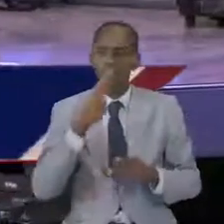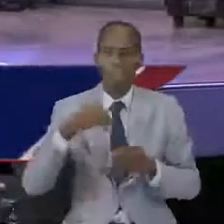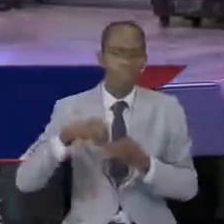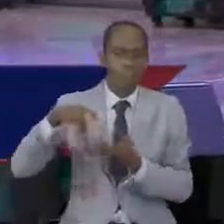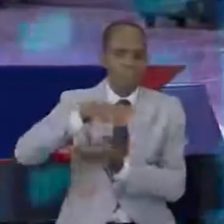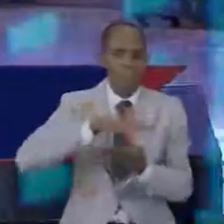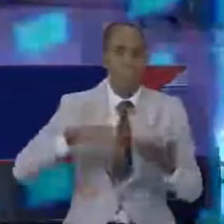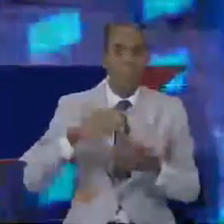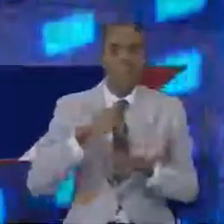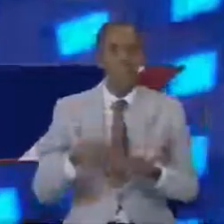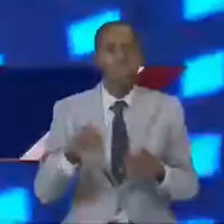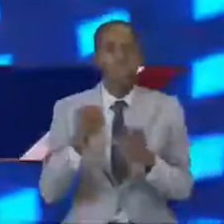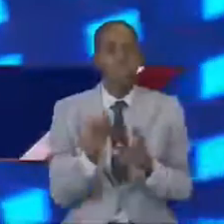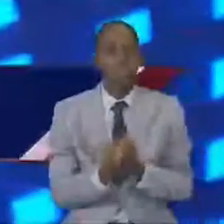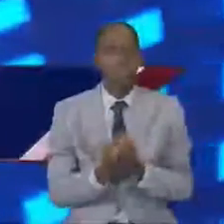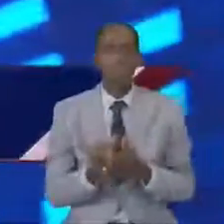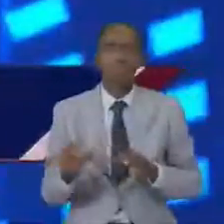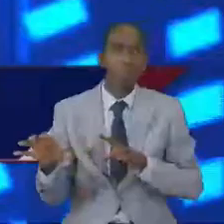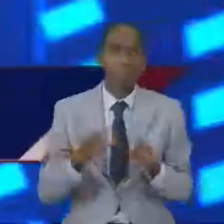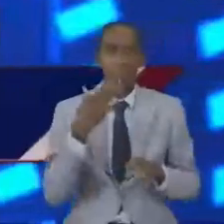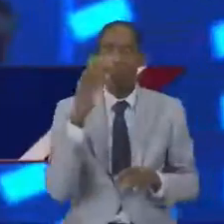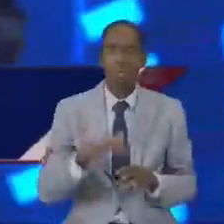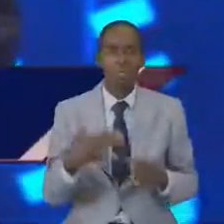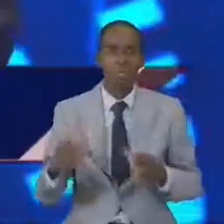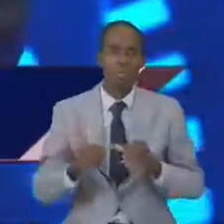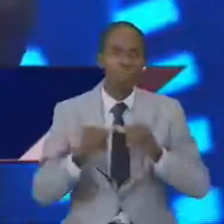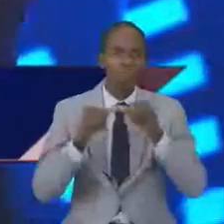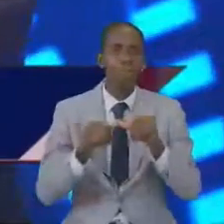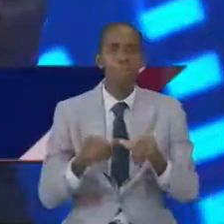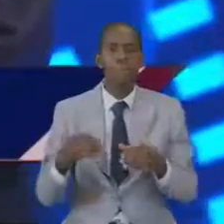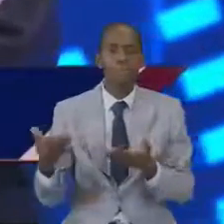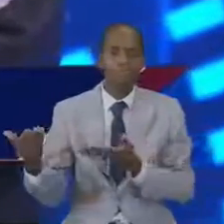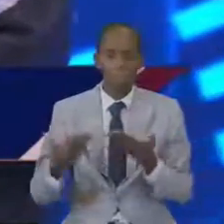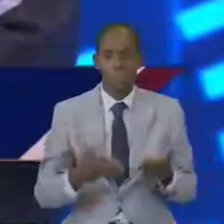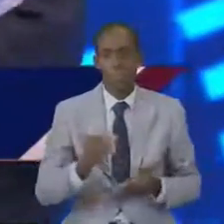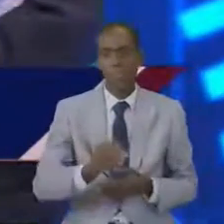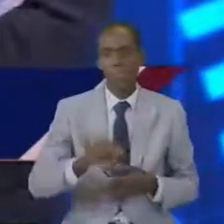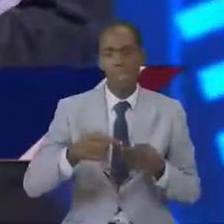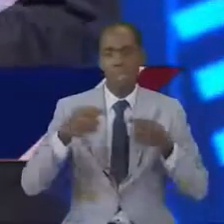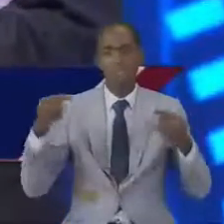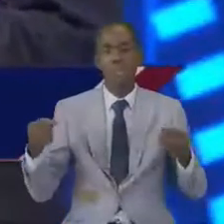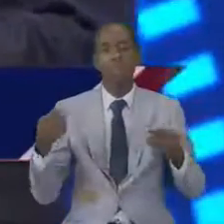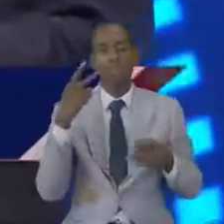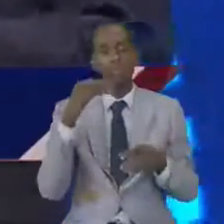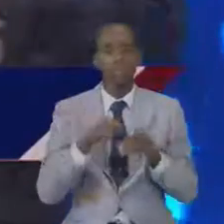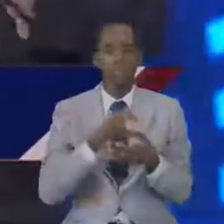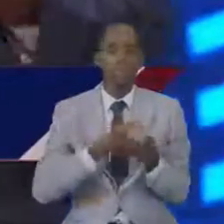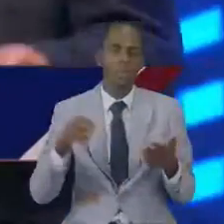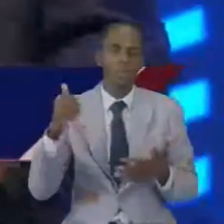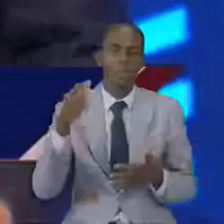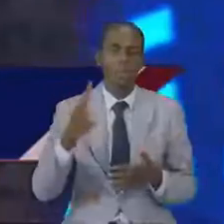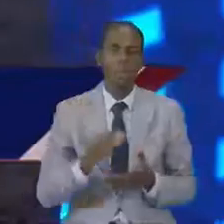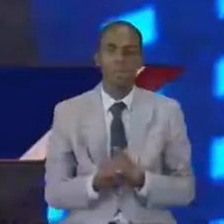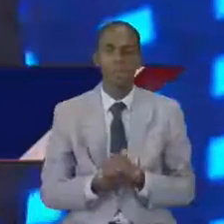il excite des querelles il sème la discorde verset 16 dans le verset